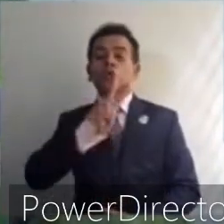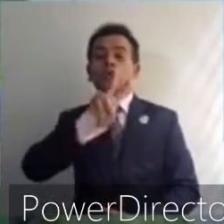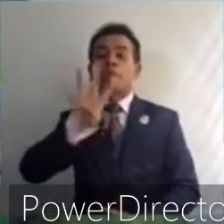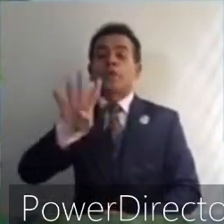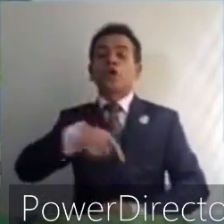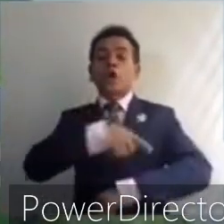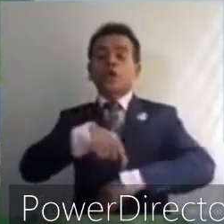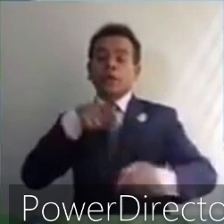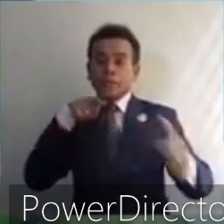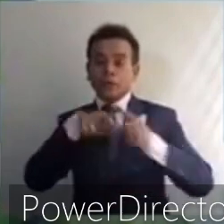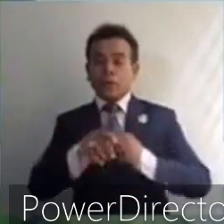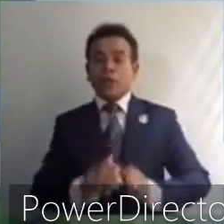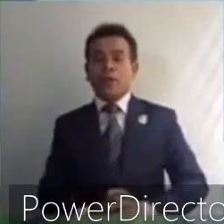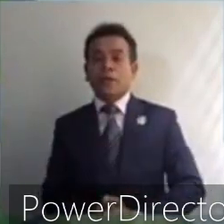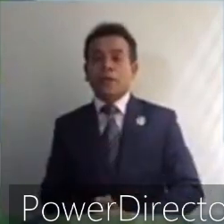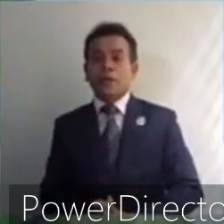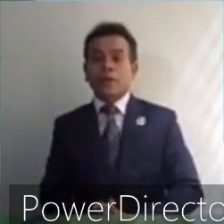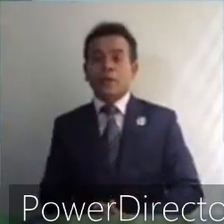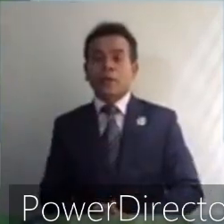নমুনা সংগৃহীত হয়েছে